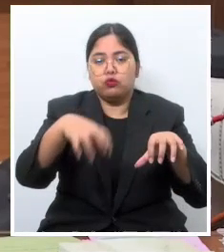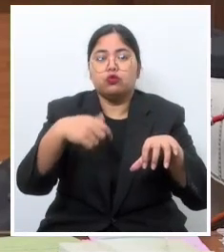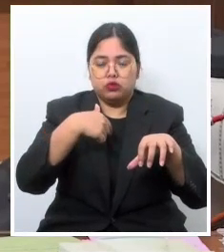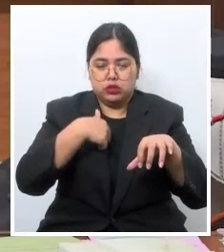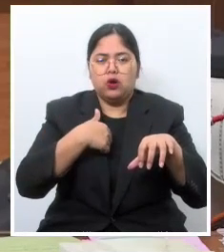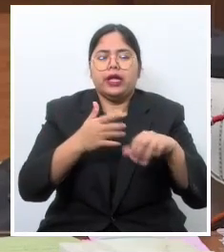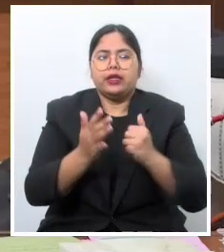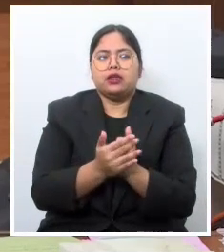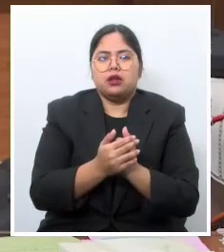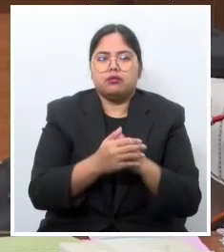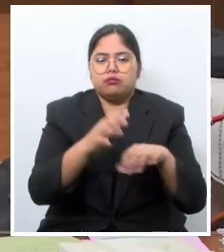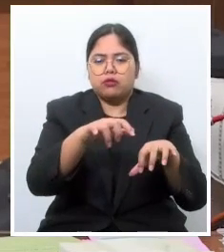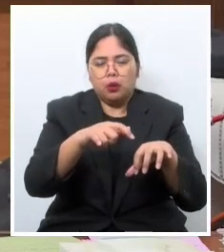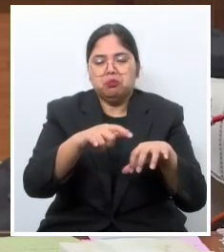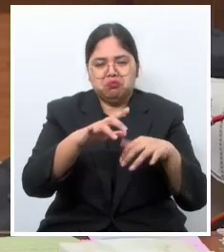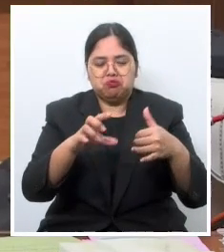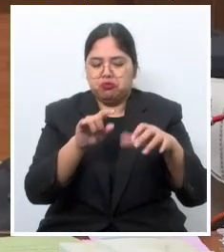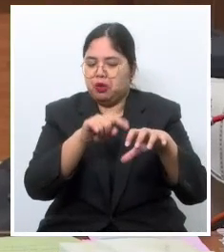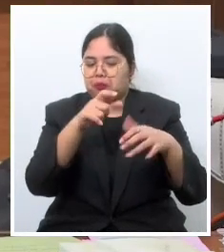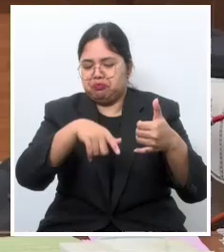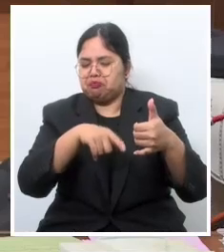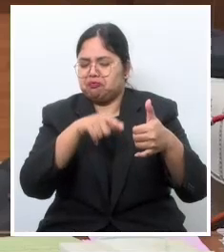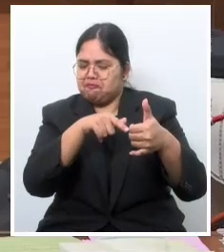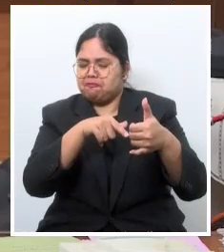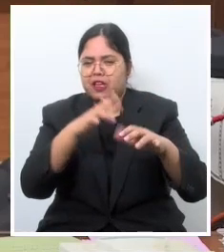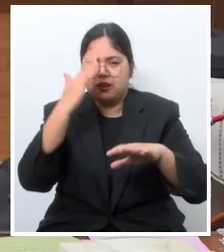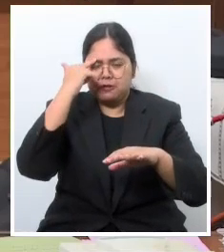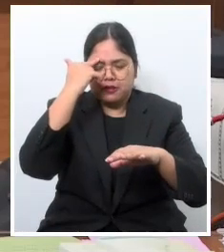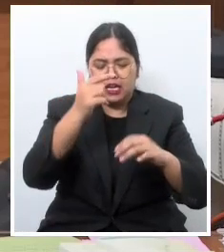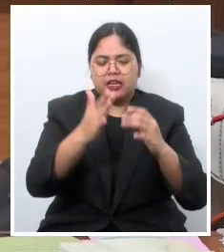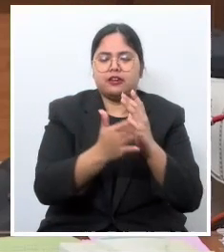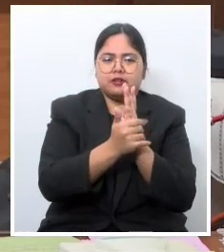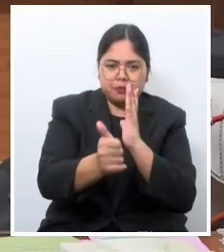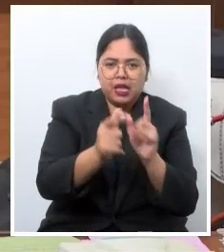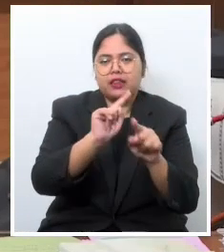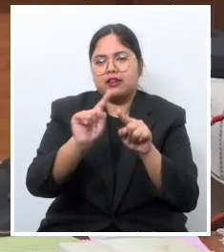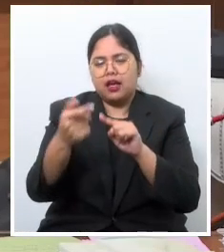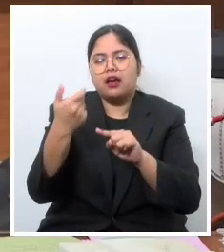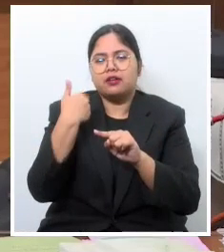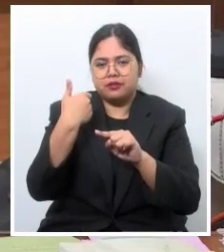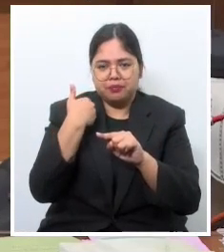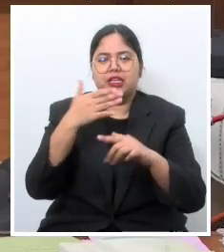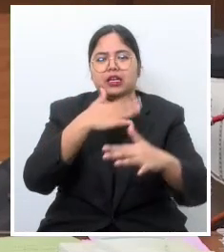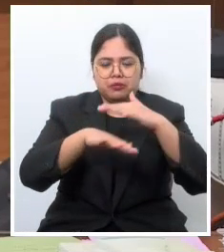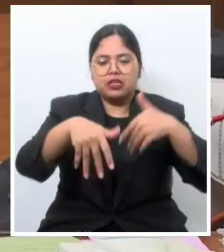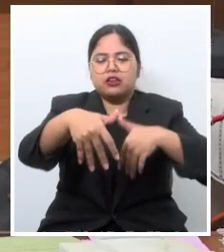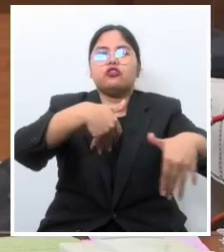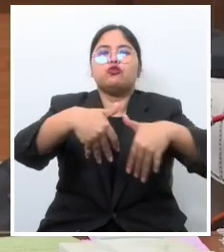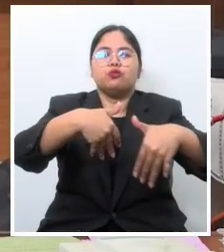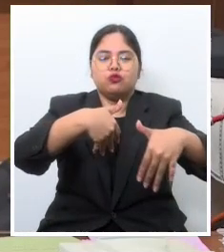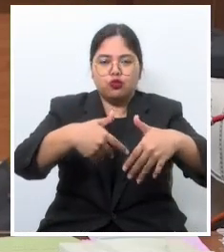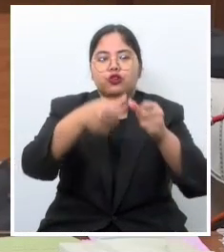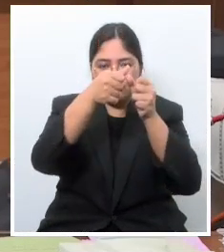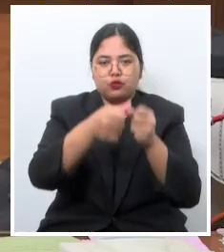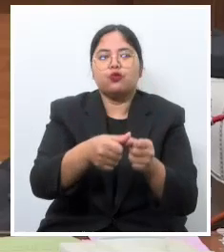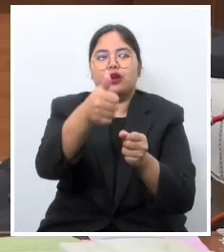พื้นที่ต่างๆเนี่ยให้มีสมรถคณะที่สามารถจะทำให้อยู่ได้ในพื้นถิ่นนะครับแล้วก็สามารถ